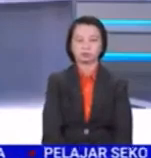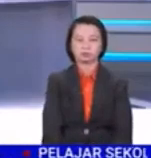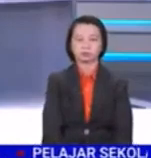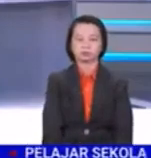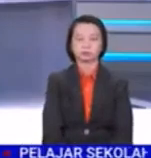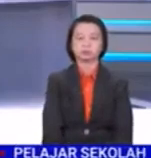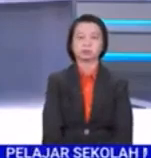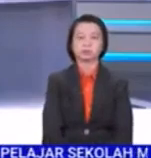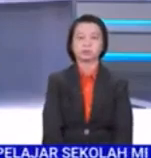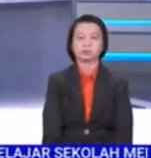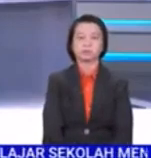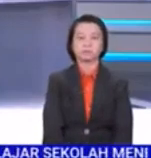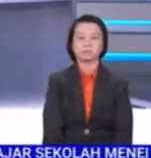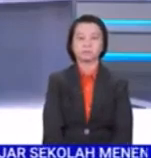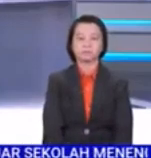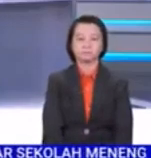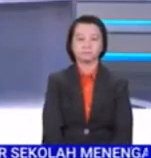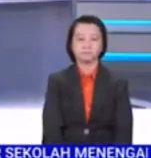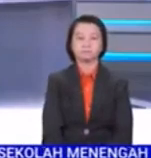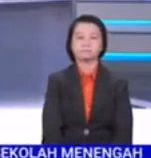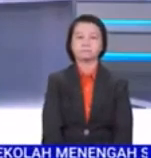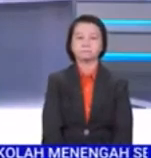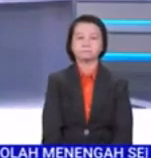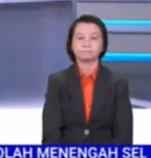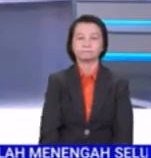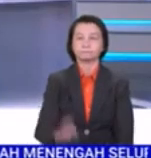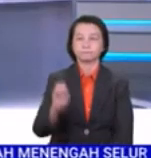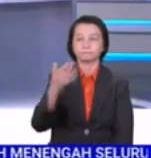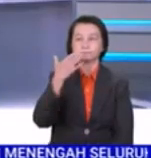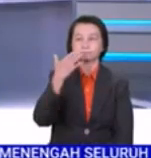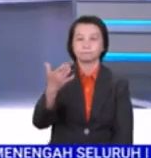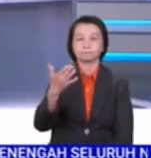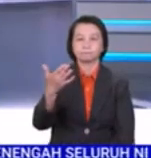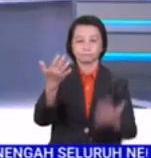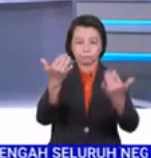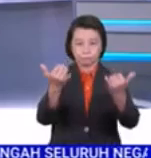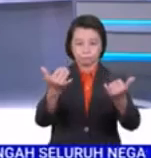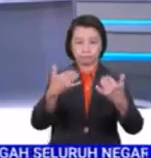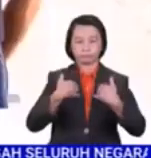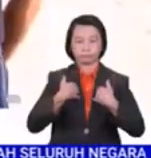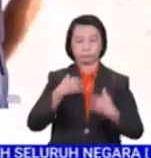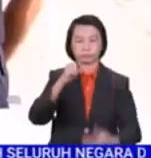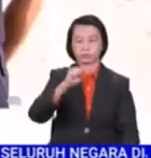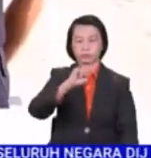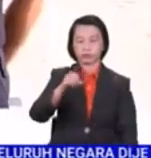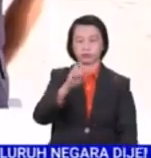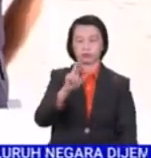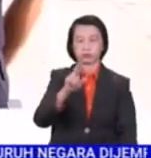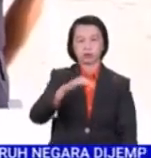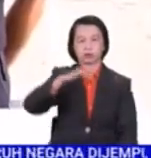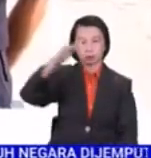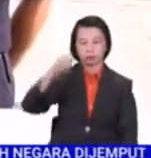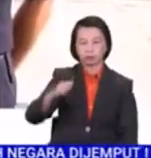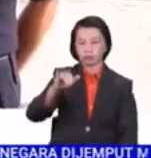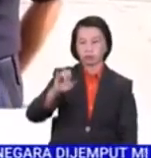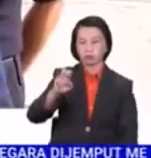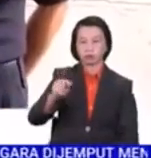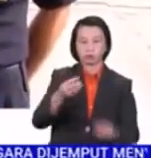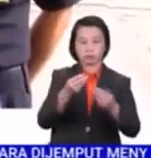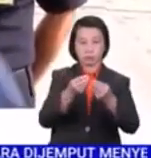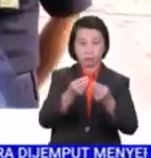hai hai the beanies demokrasi sekarang berada di scl diboyong di pasir putih